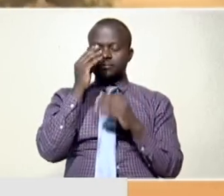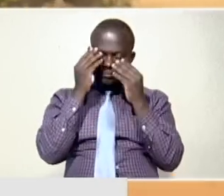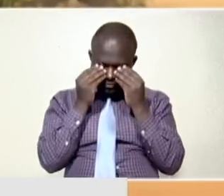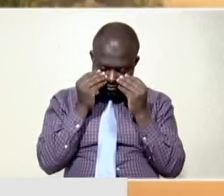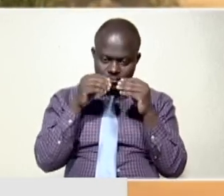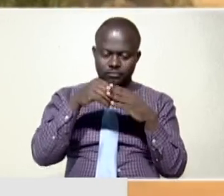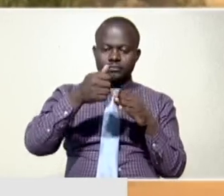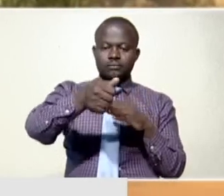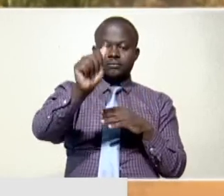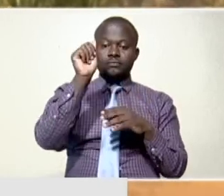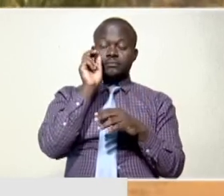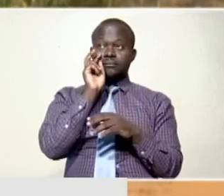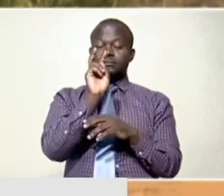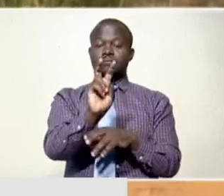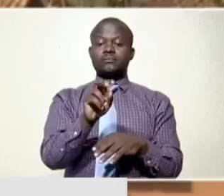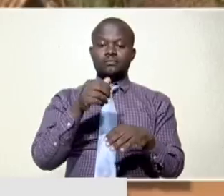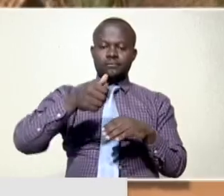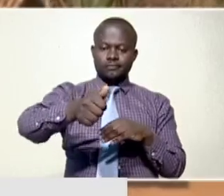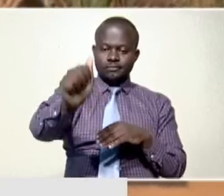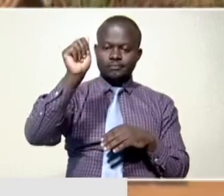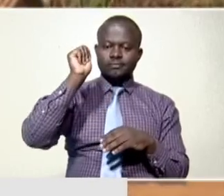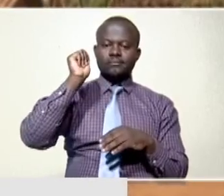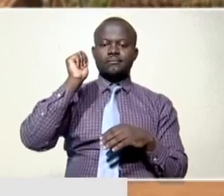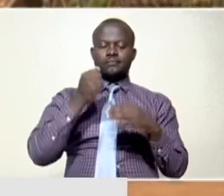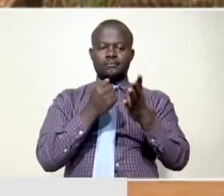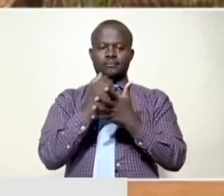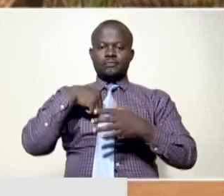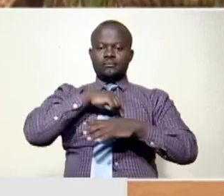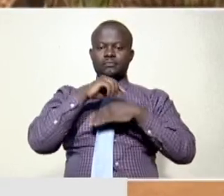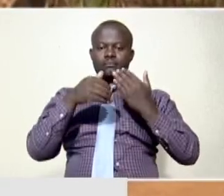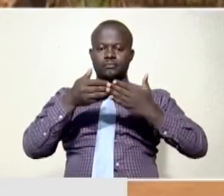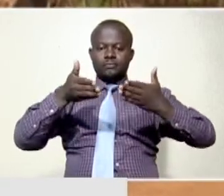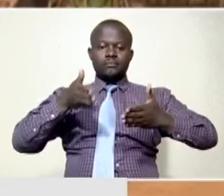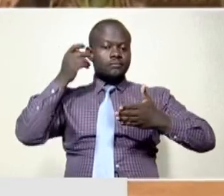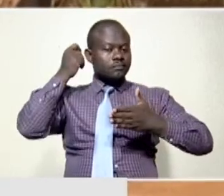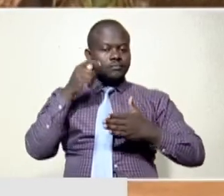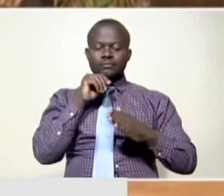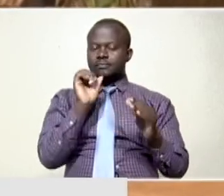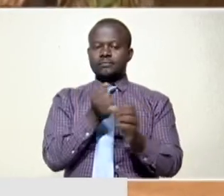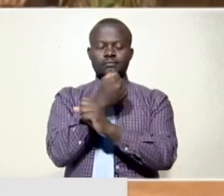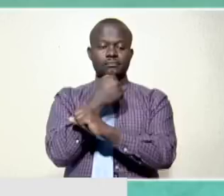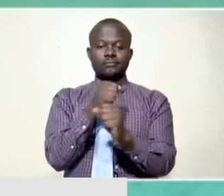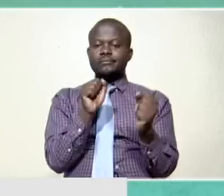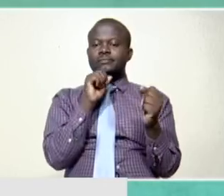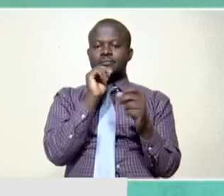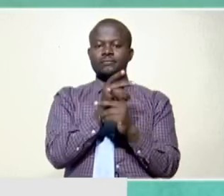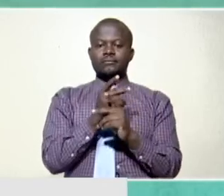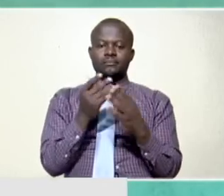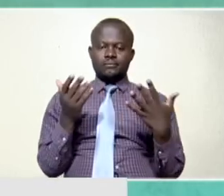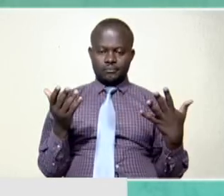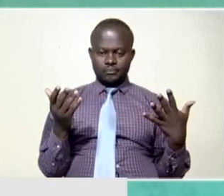bo nyine tureberera na ni bo batumye turi aha ngaha ntabwo twabarangarana.